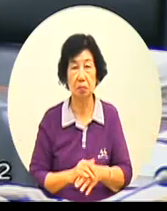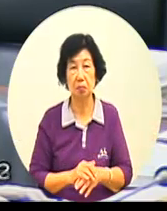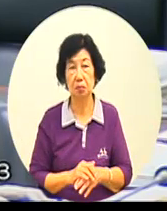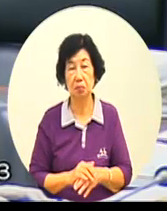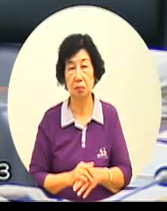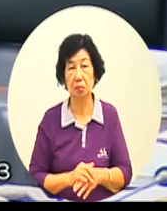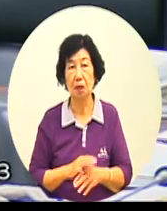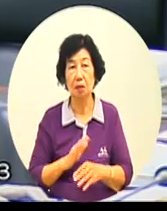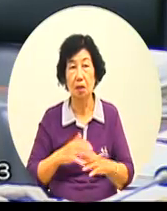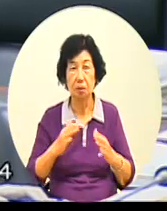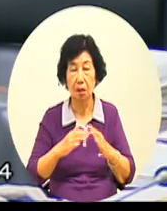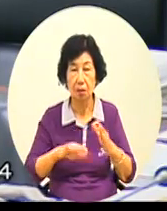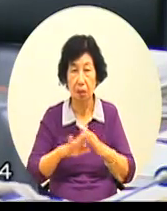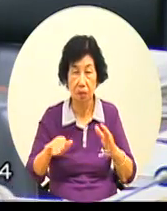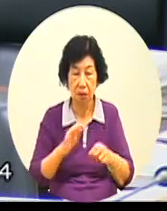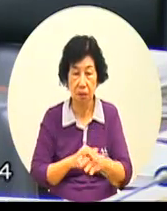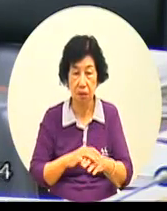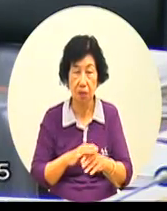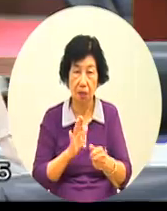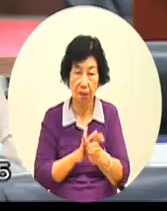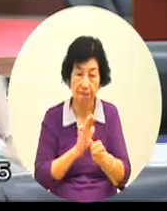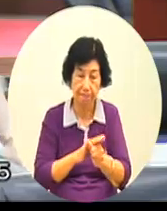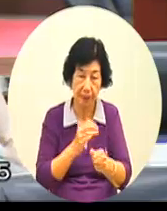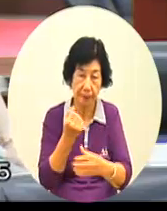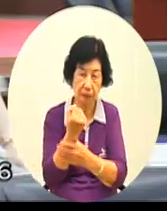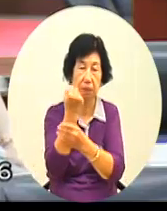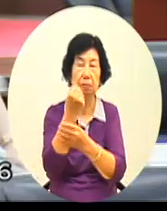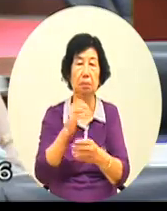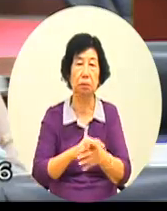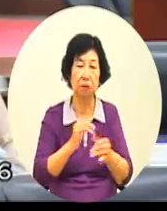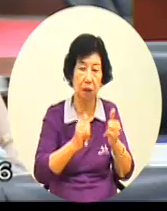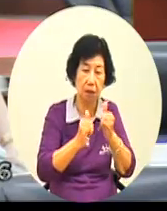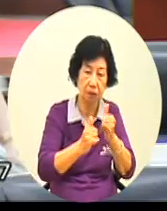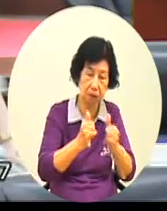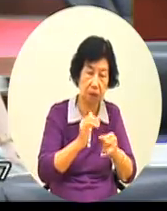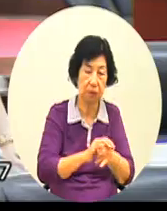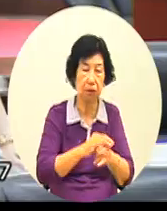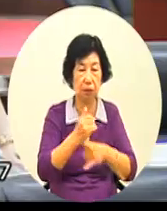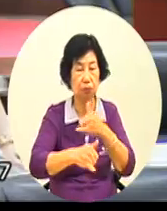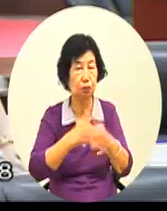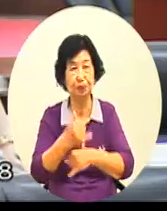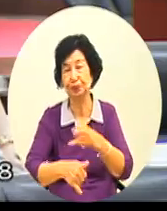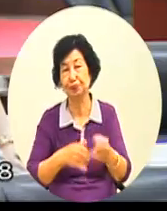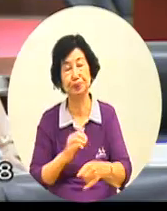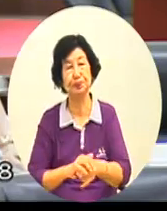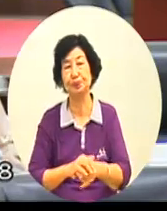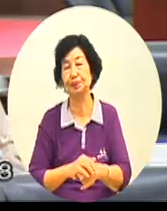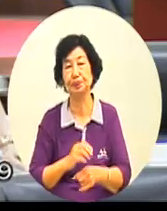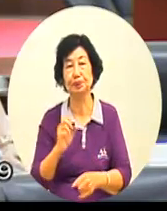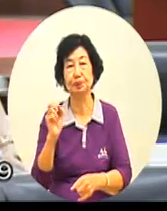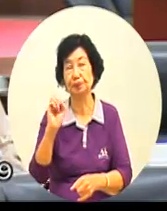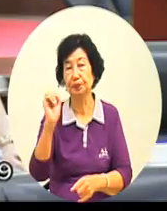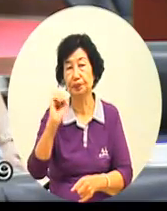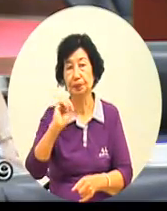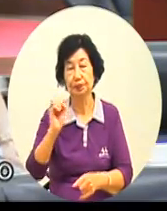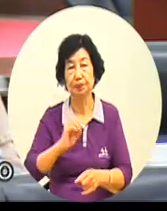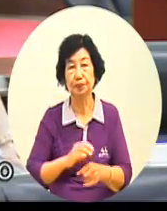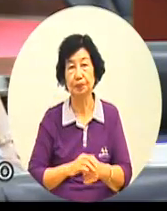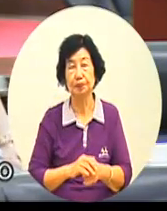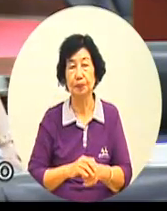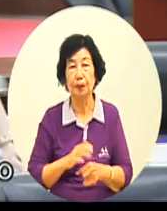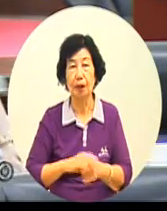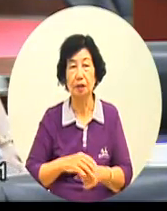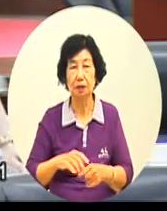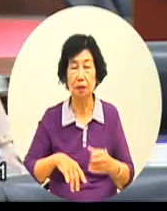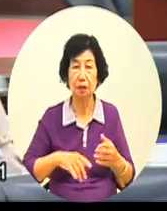家庭本身也没办法支持他在社会上生存，所以最后他成为社会边缘人，流落到街